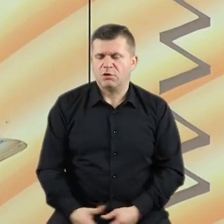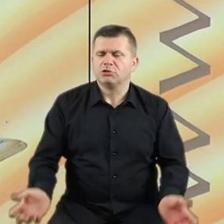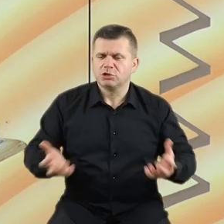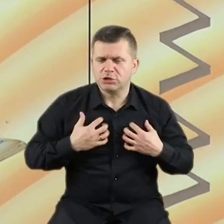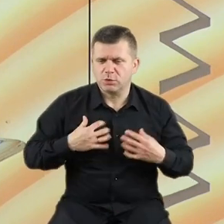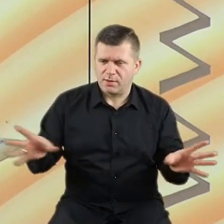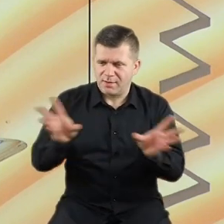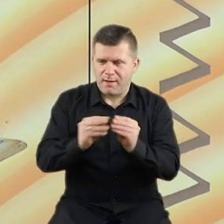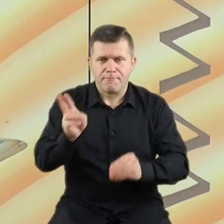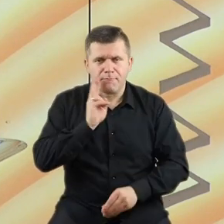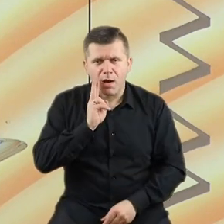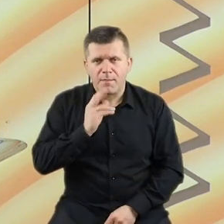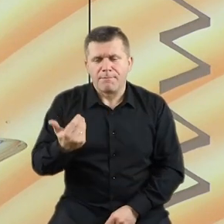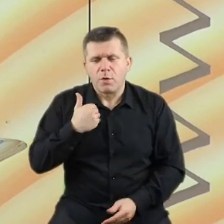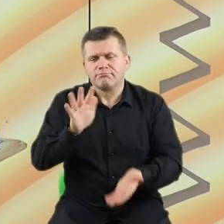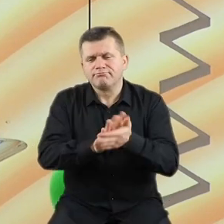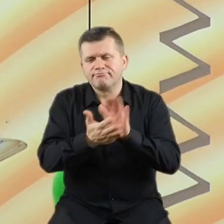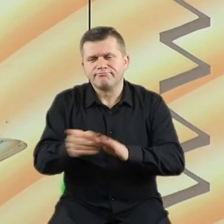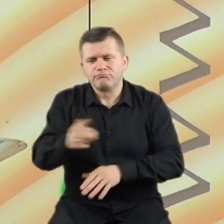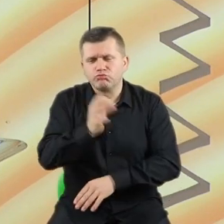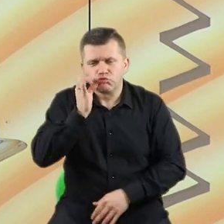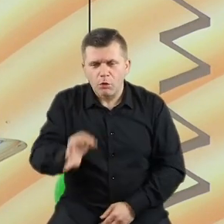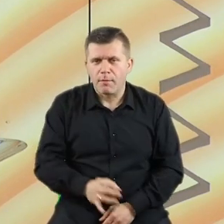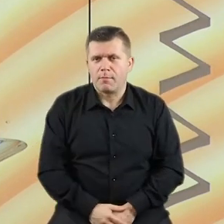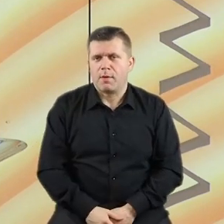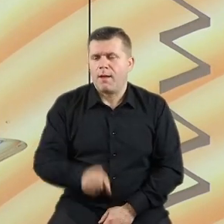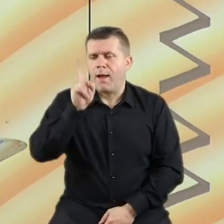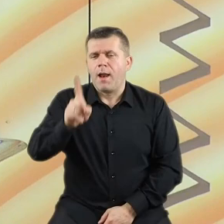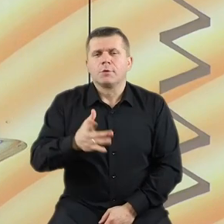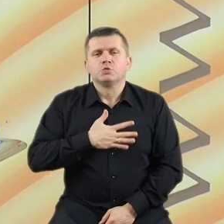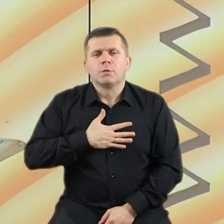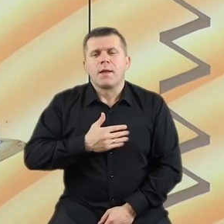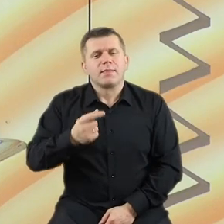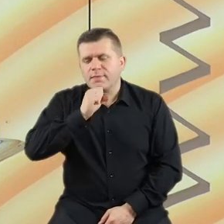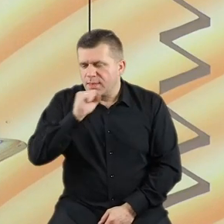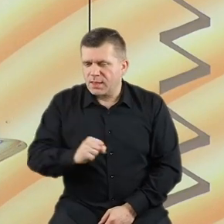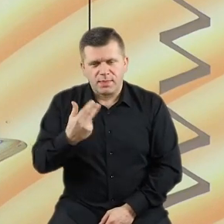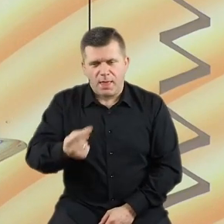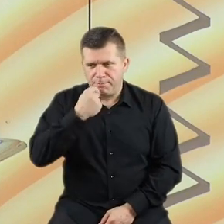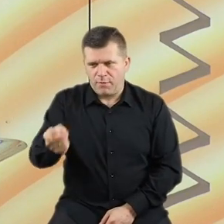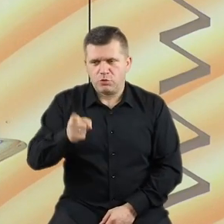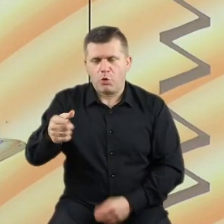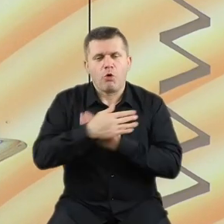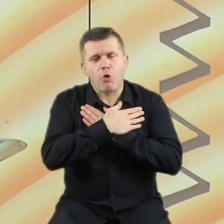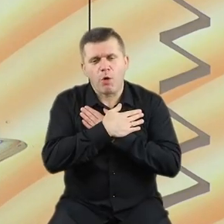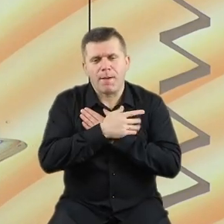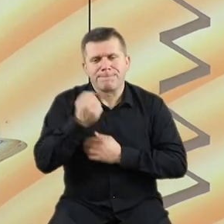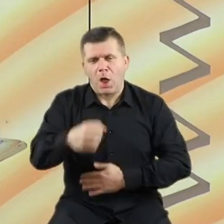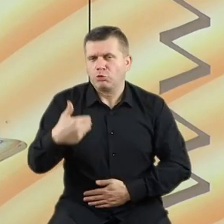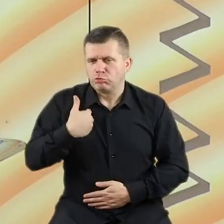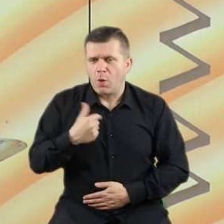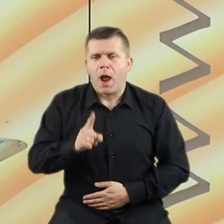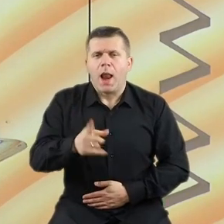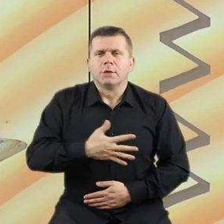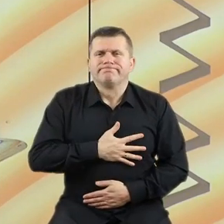z tą mamą. I były dla siebie dobre, ale mówi, że jednak nigdy jej nie powiedziała, że ją kocha. Bardzo tego żałuje, ale nie była